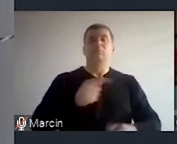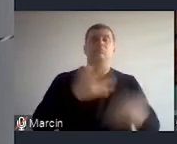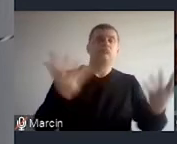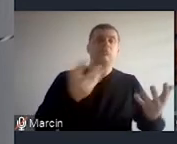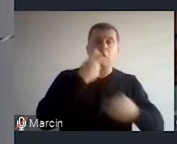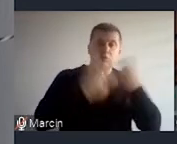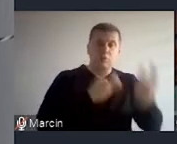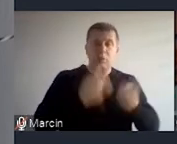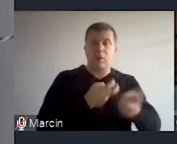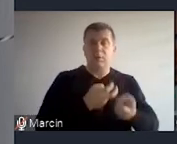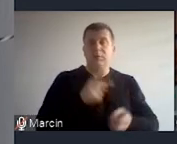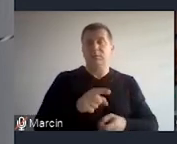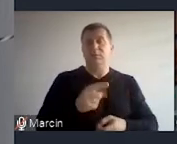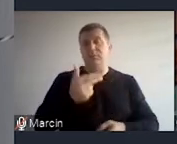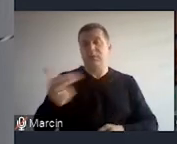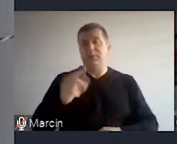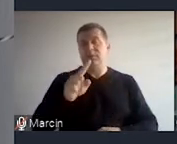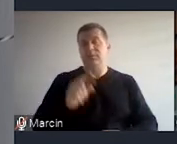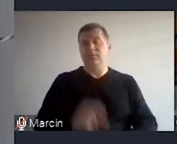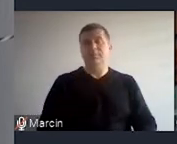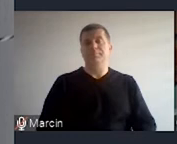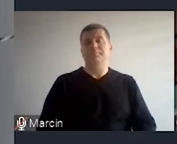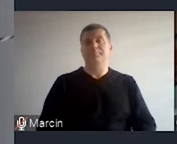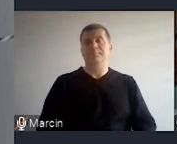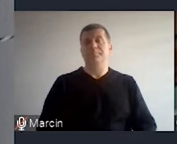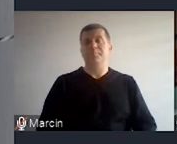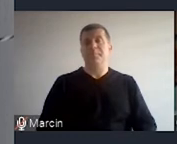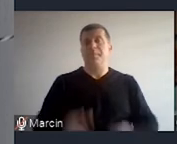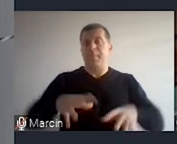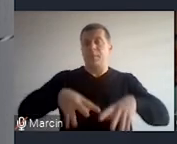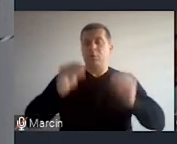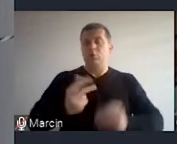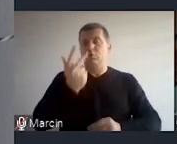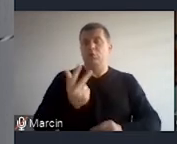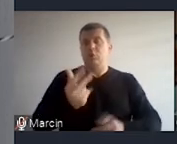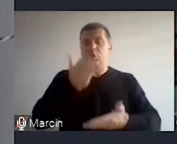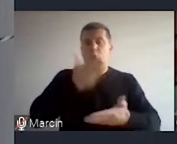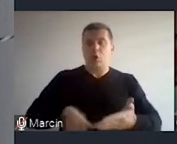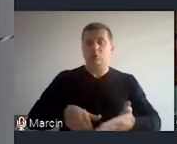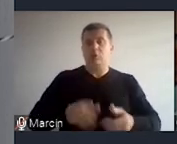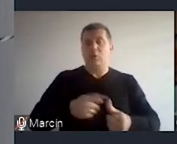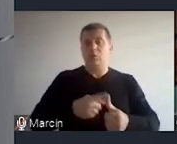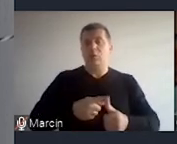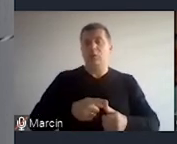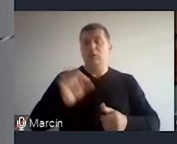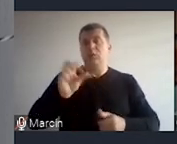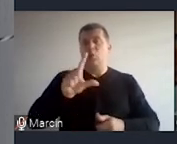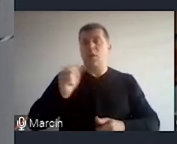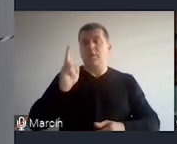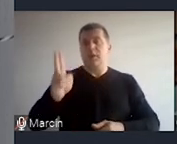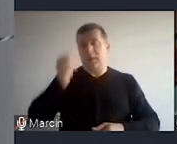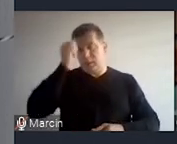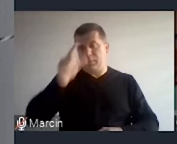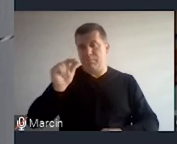szukać określonych zagadnień. Na początek trzeci rozdział i słownik pojęć